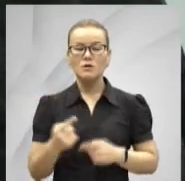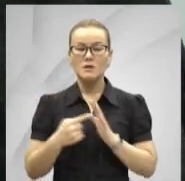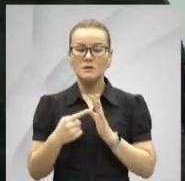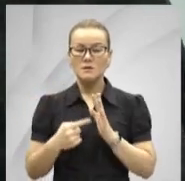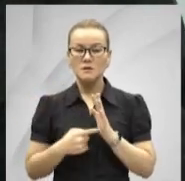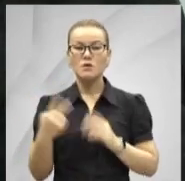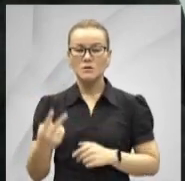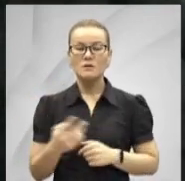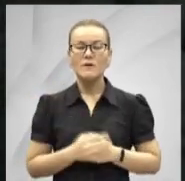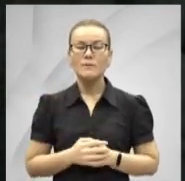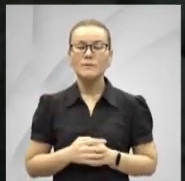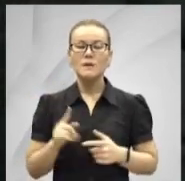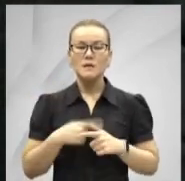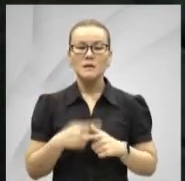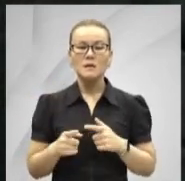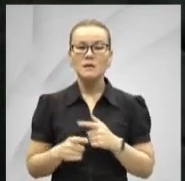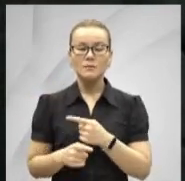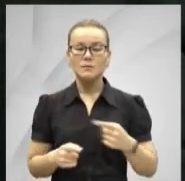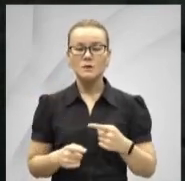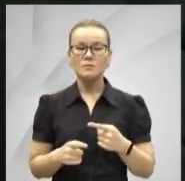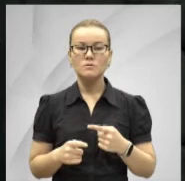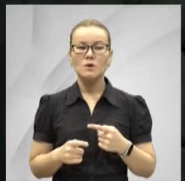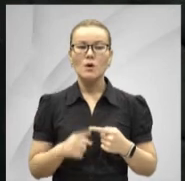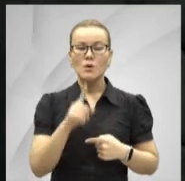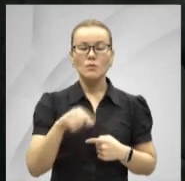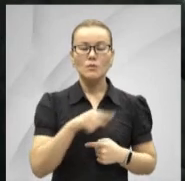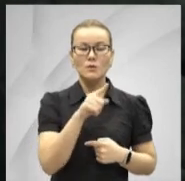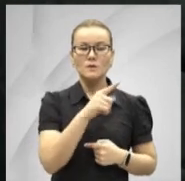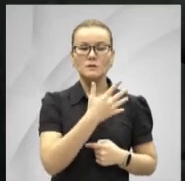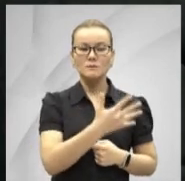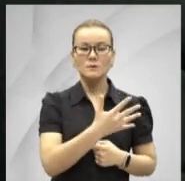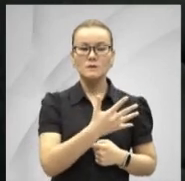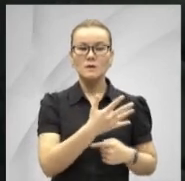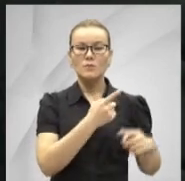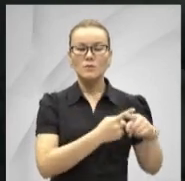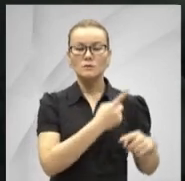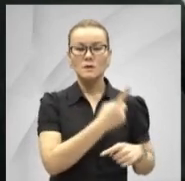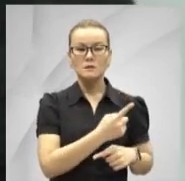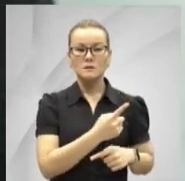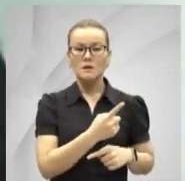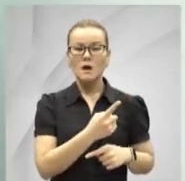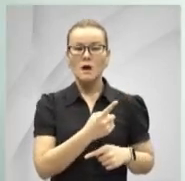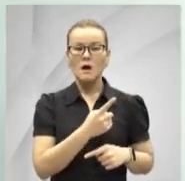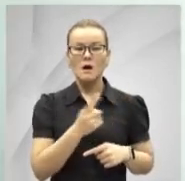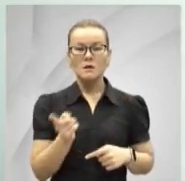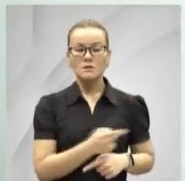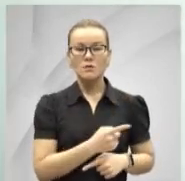минус корень квадратный из 5 плюс 1 деленное на